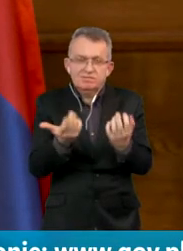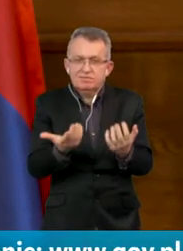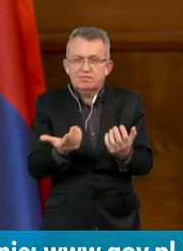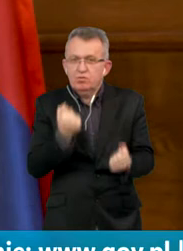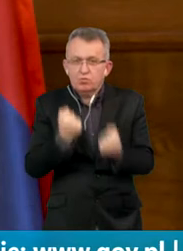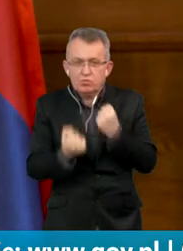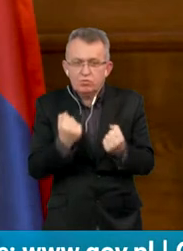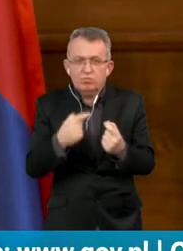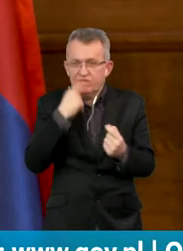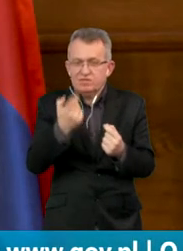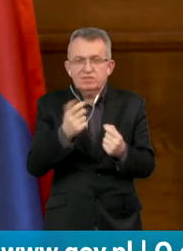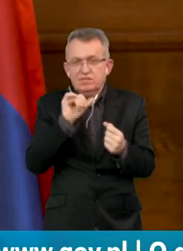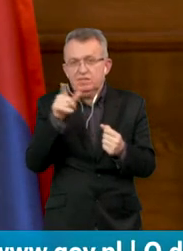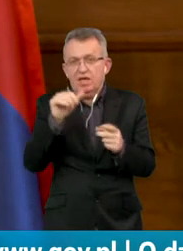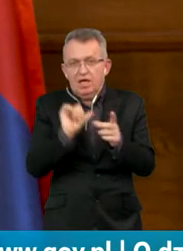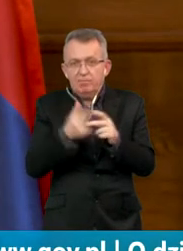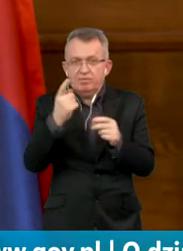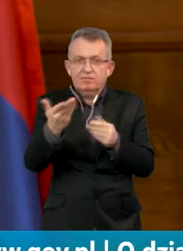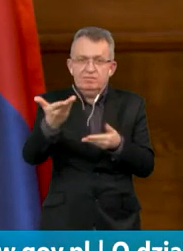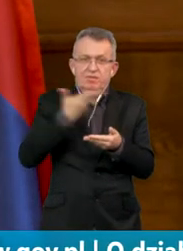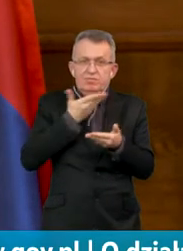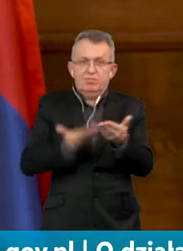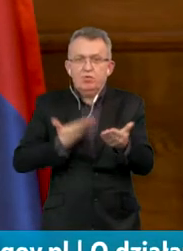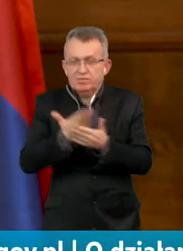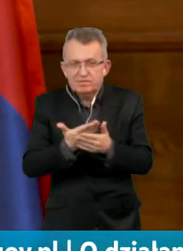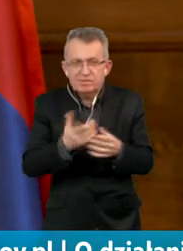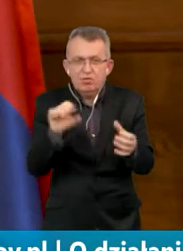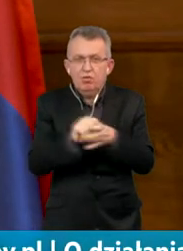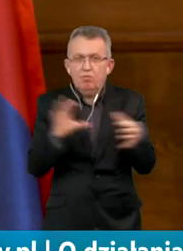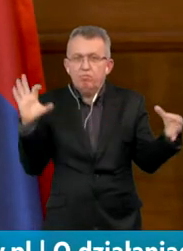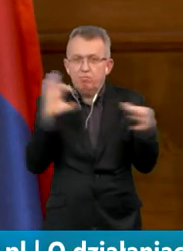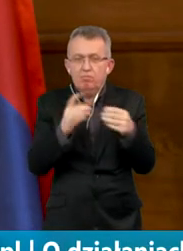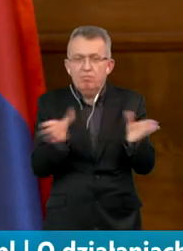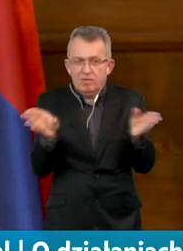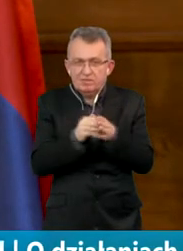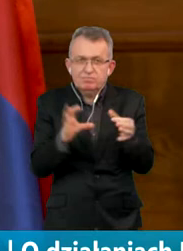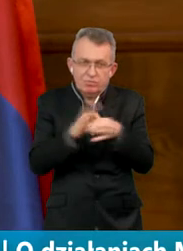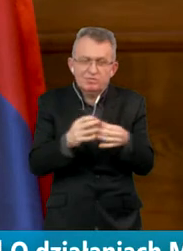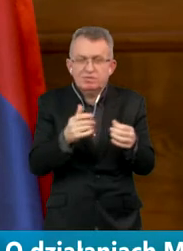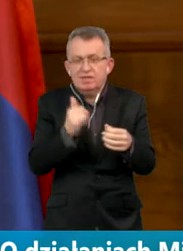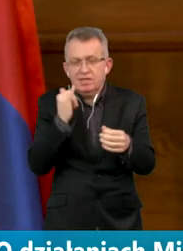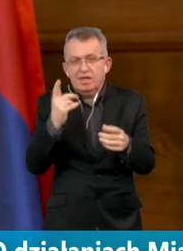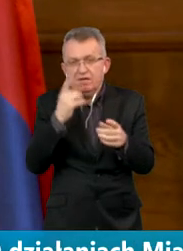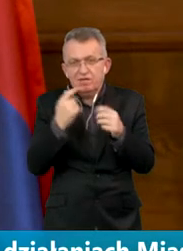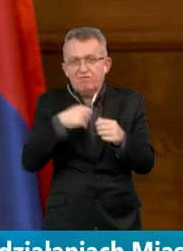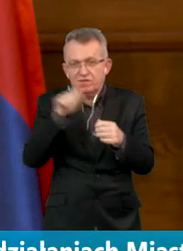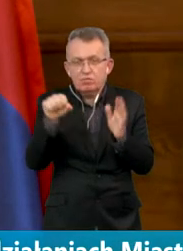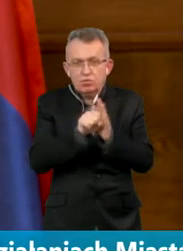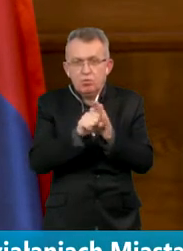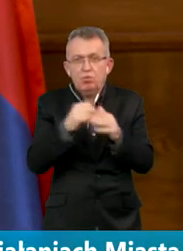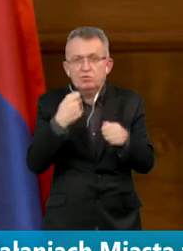trudno oczekiwać, aby tam stamtąd szły takie tendencje dotyczące podziału nieruchomości, choć często wyjeżdżając ze Szczecina